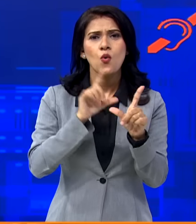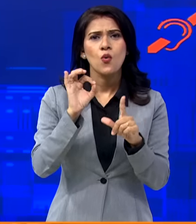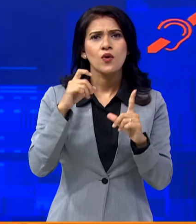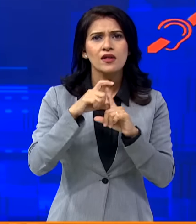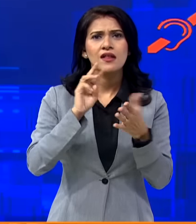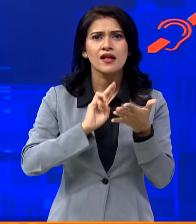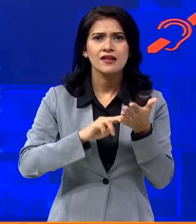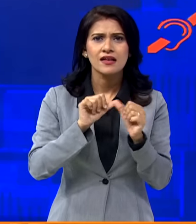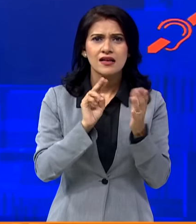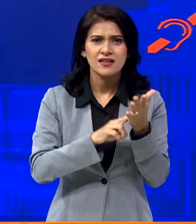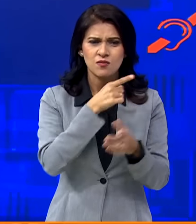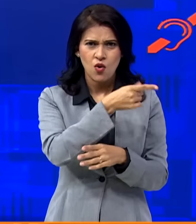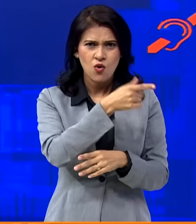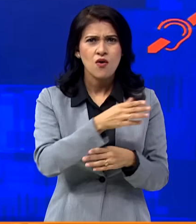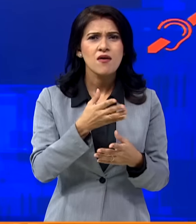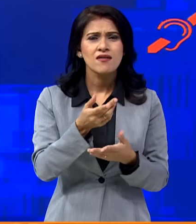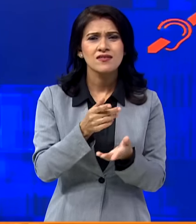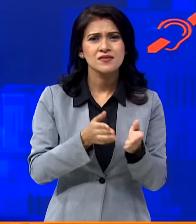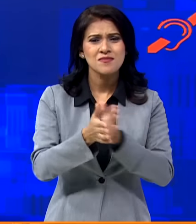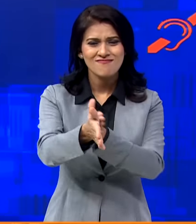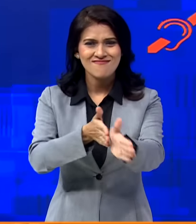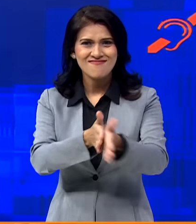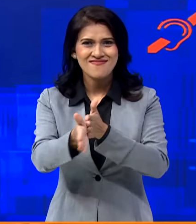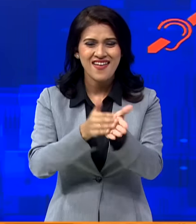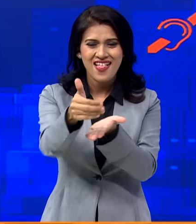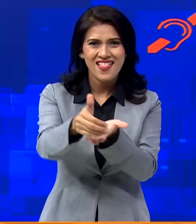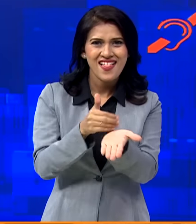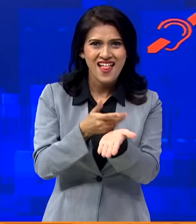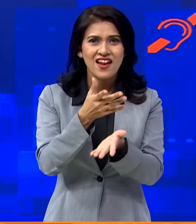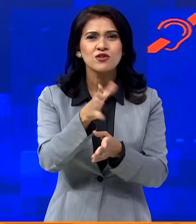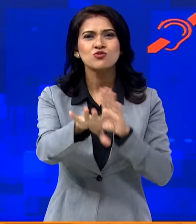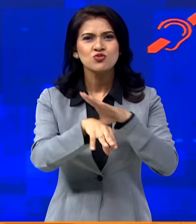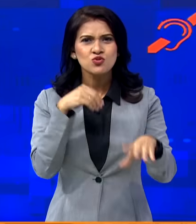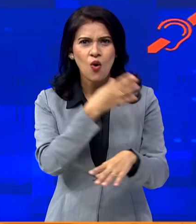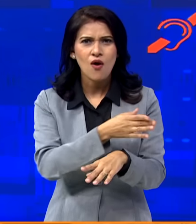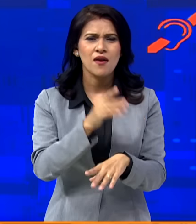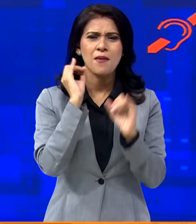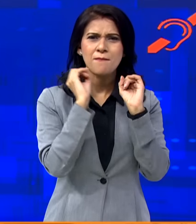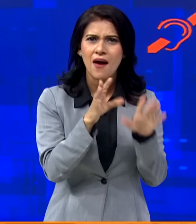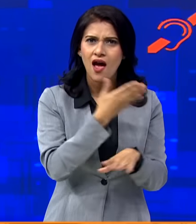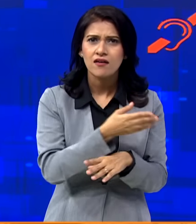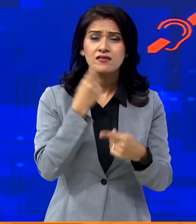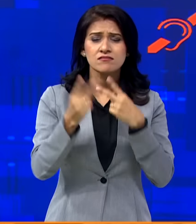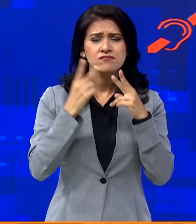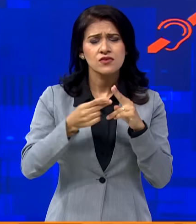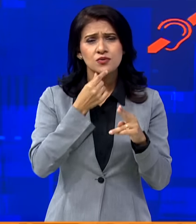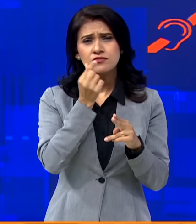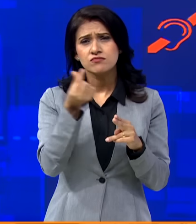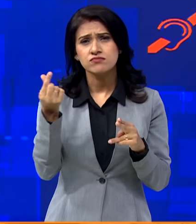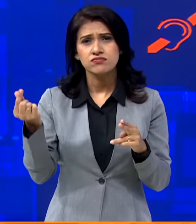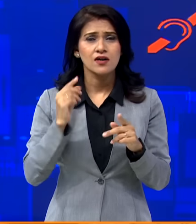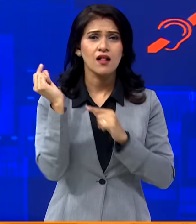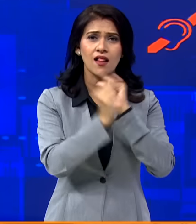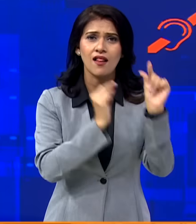हो तुम माखन चोर हो तुम कपटी हो तो भगवान कृष्ण को क्या क्या कहा गया रजत